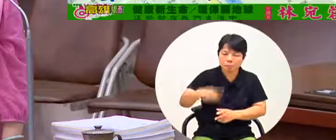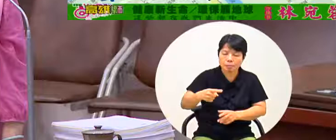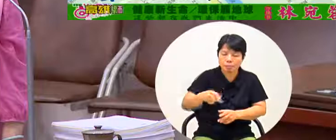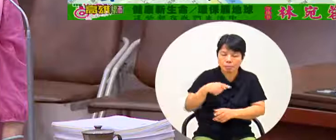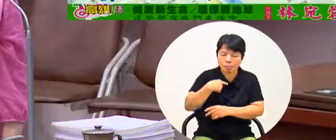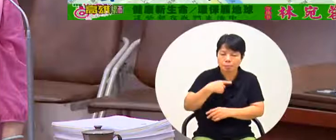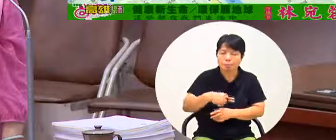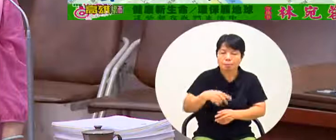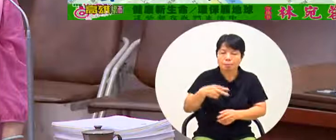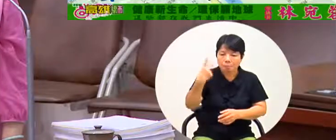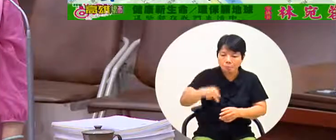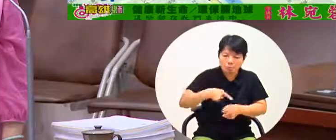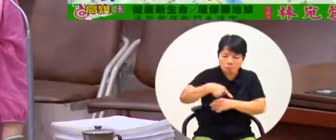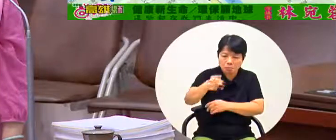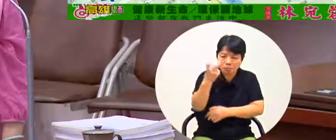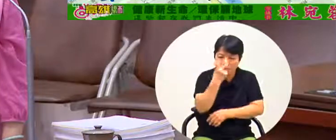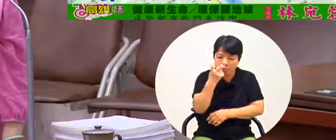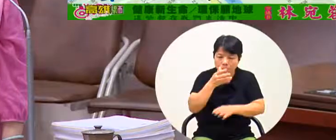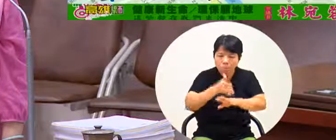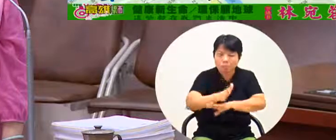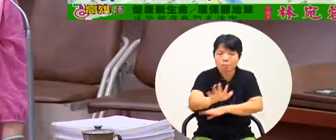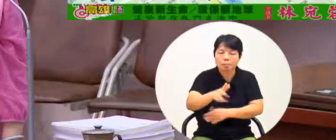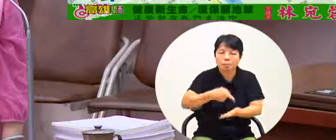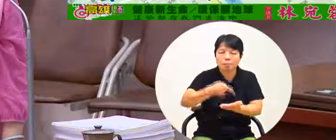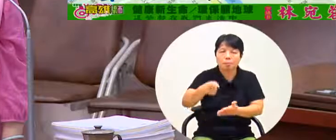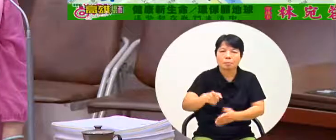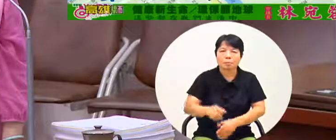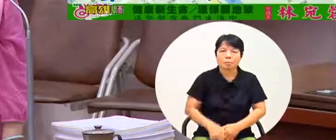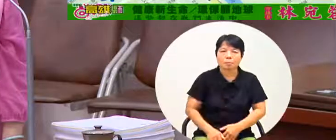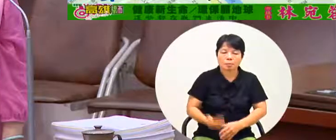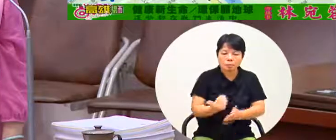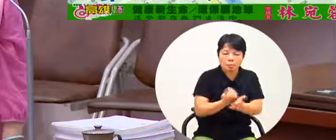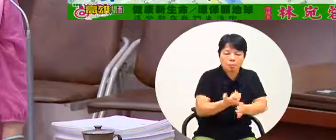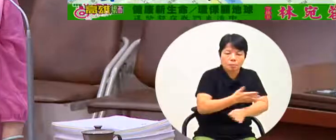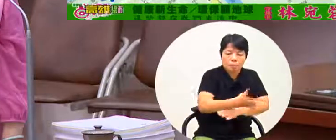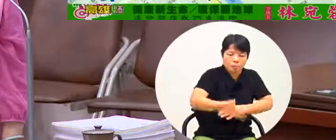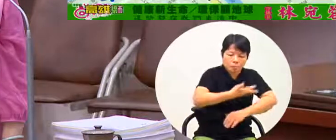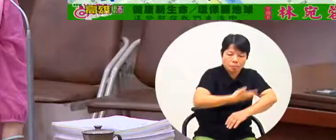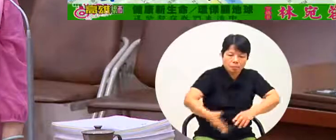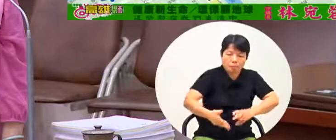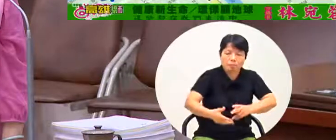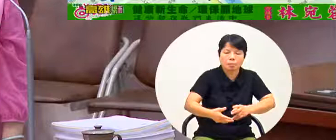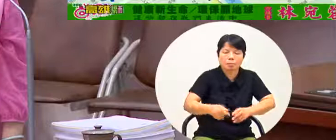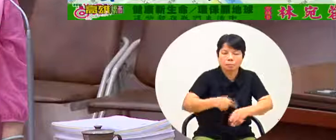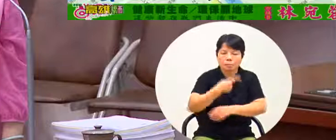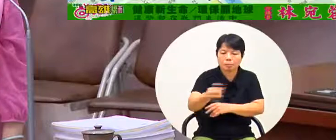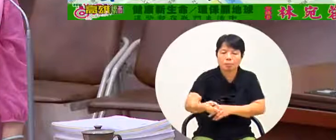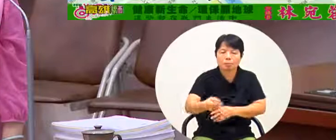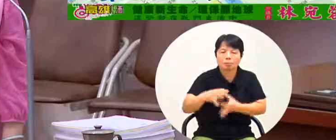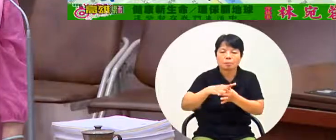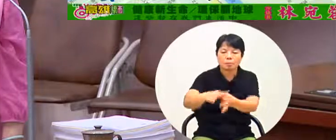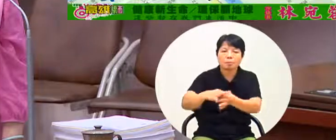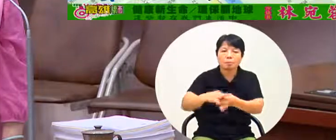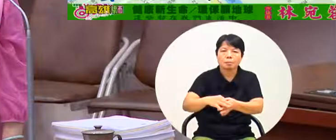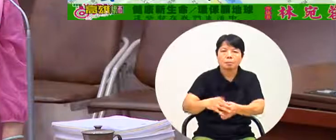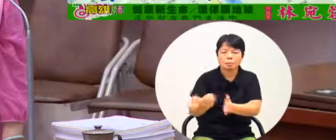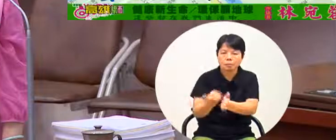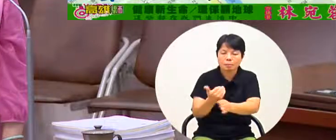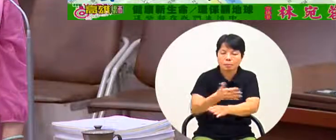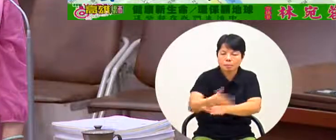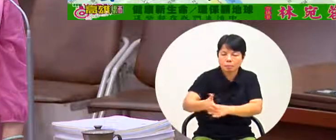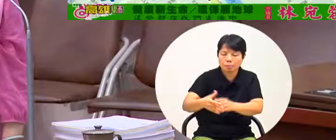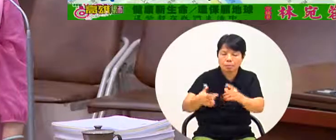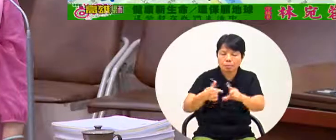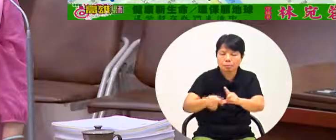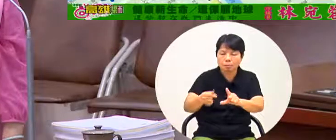镇河衔接凯福，前镇啊，我们的前镇区啦，镇海路衔接凯